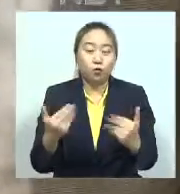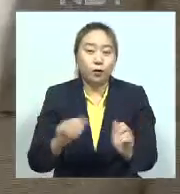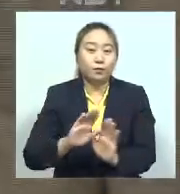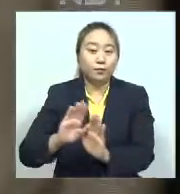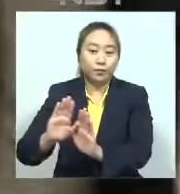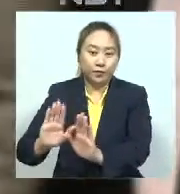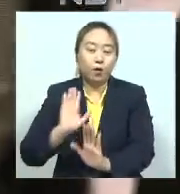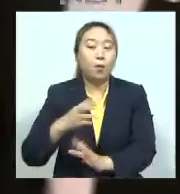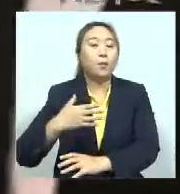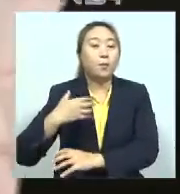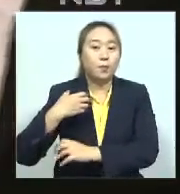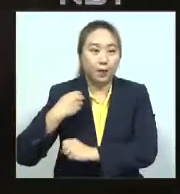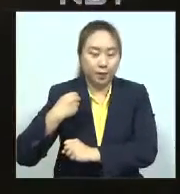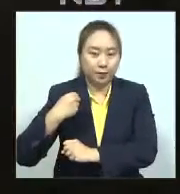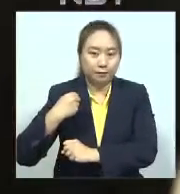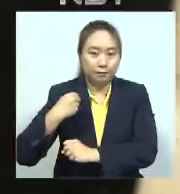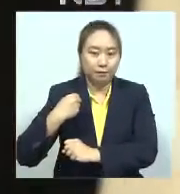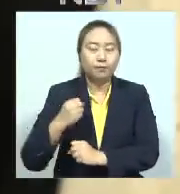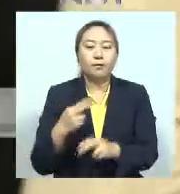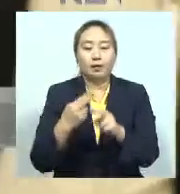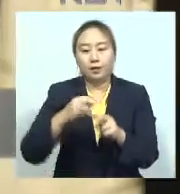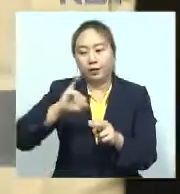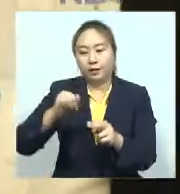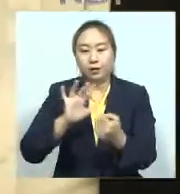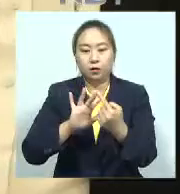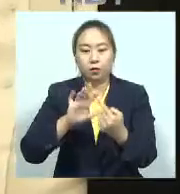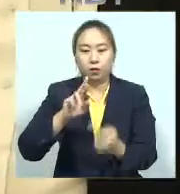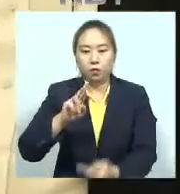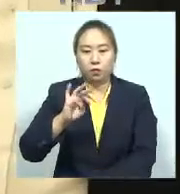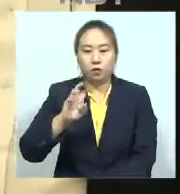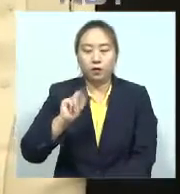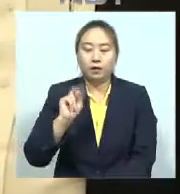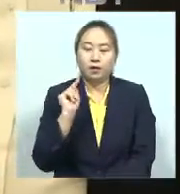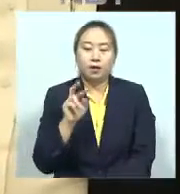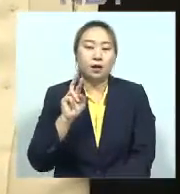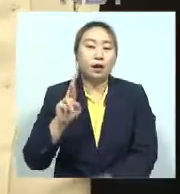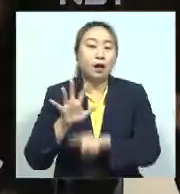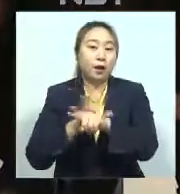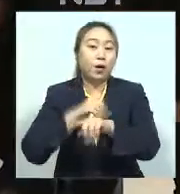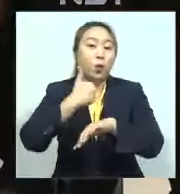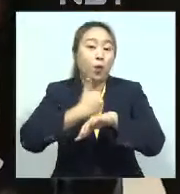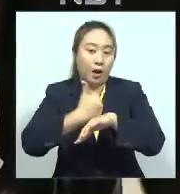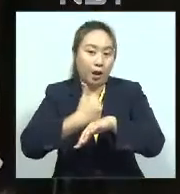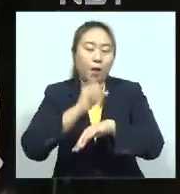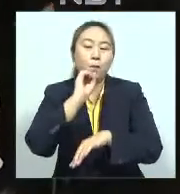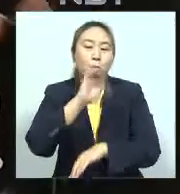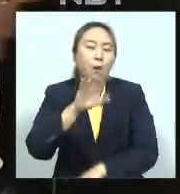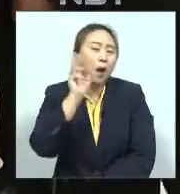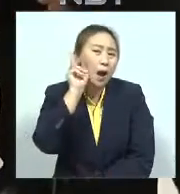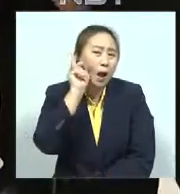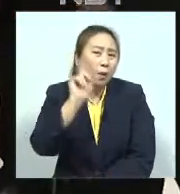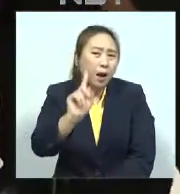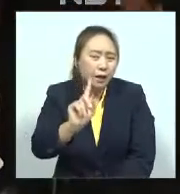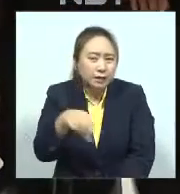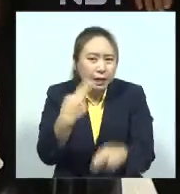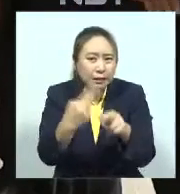ประชาพรรคประชาธิปัตย์ค่ะนายจุรินทร์ลักษณะวิสิทธิ์หัวหน้าพรรคก็ปฏิเสธกระแสข่าวทั้งเรื่องที่ระบุว่